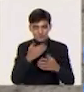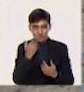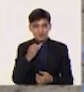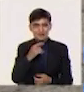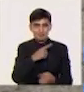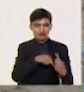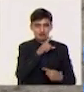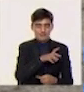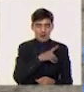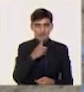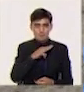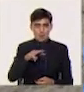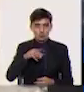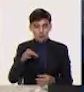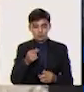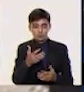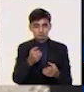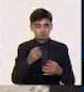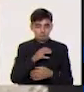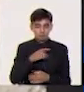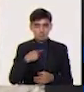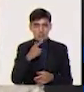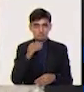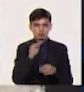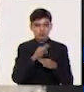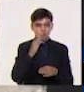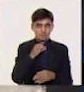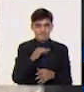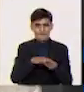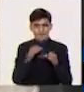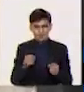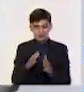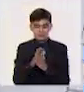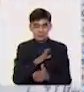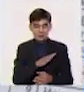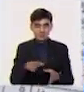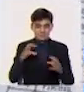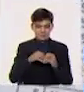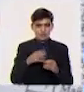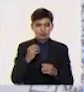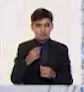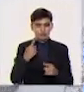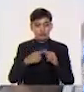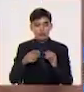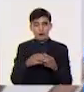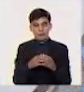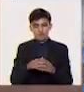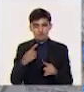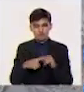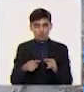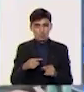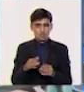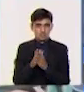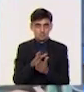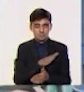газ тарту үшін 1 миллион теңгеден астам қаржы алады екен. Сондықтан тұрғындар билік өкілдерінен, Париев серіктестігінен басқа компания тауып берсін деп талап етіп